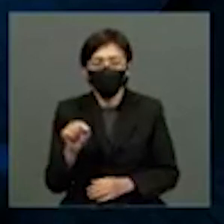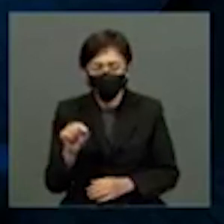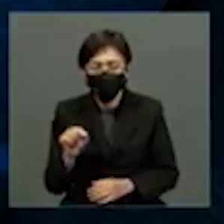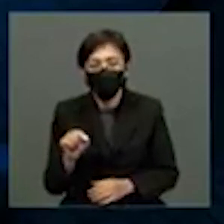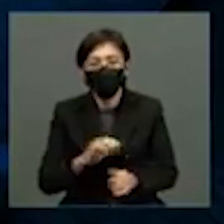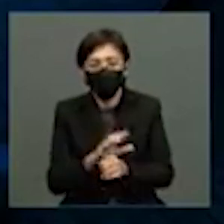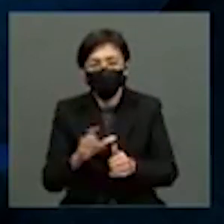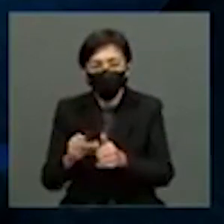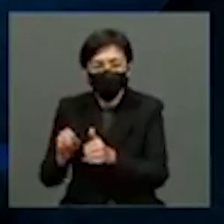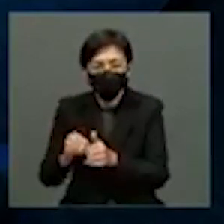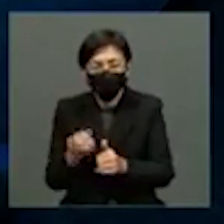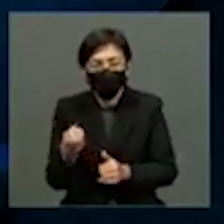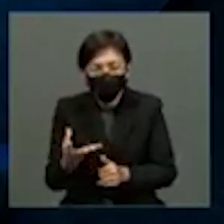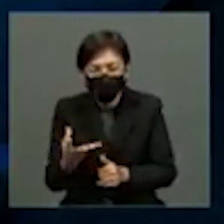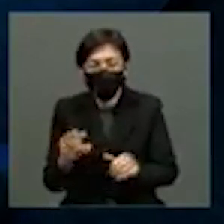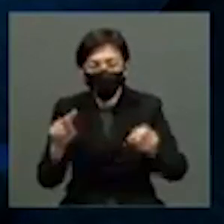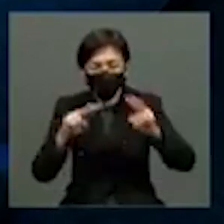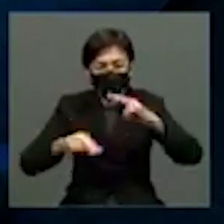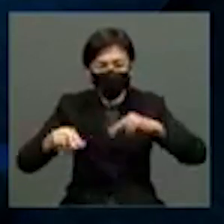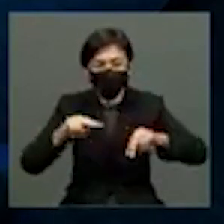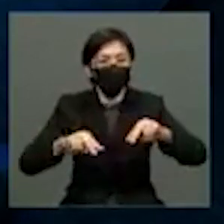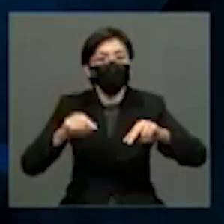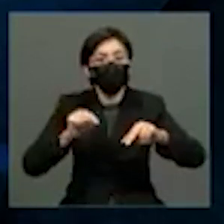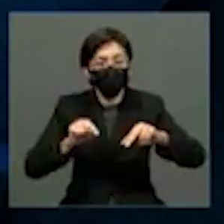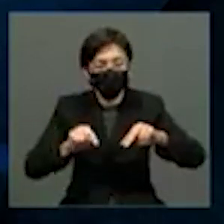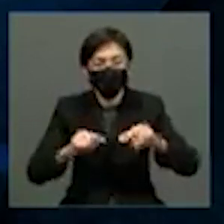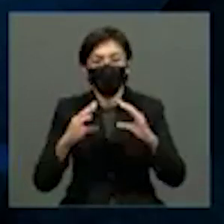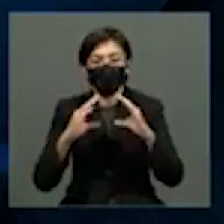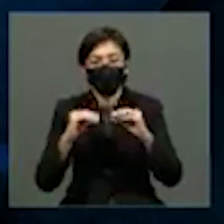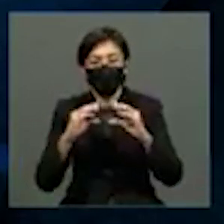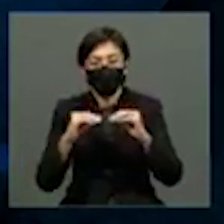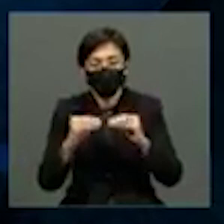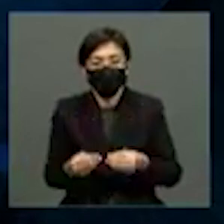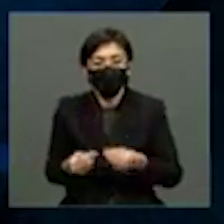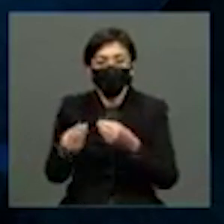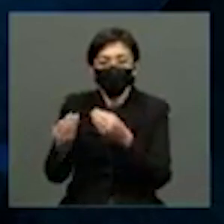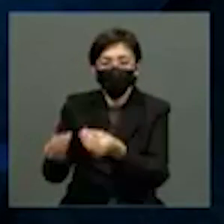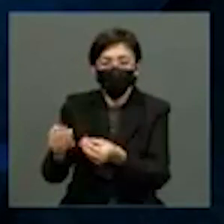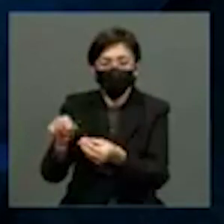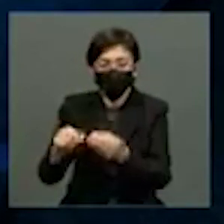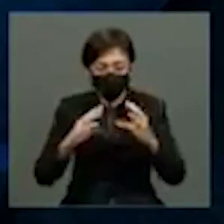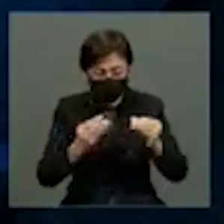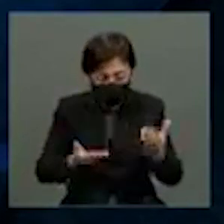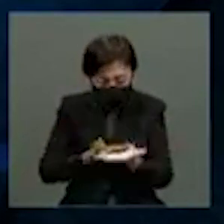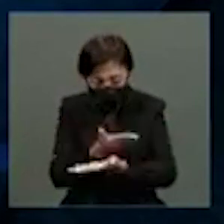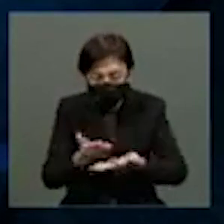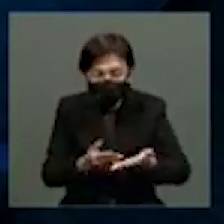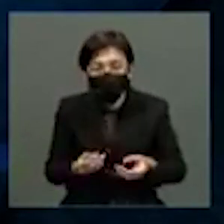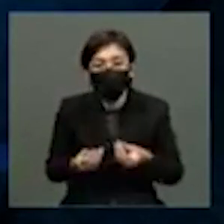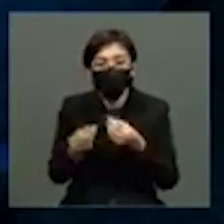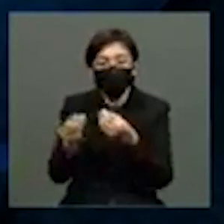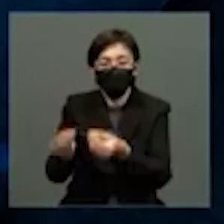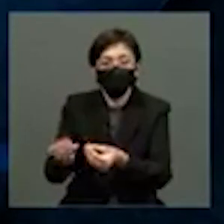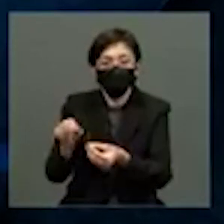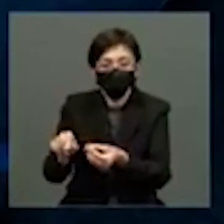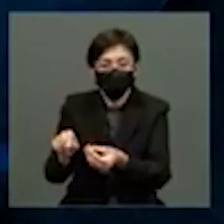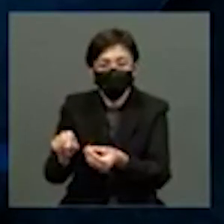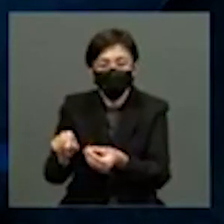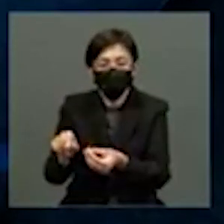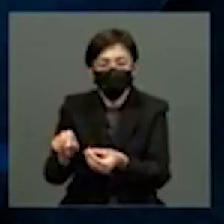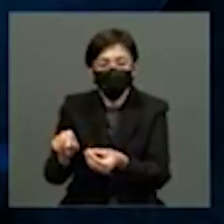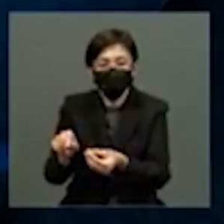ความเข้มข้นสูงสุดเพราะฉะนั้นในที่ประชุมก็ได้มอบให้กับทางท่าน